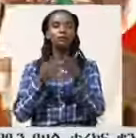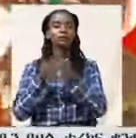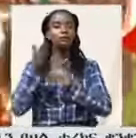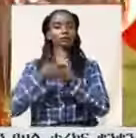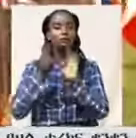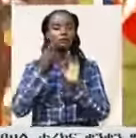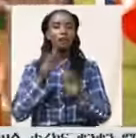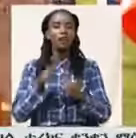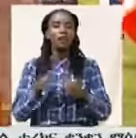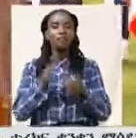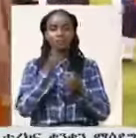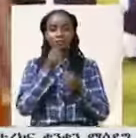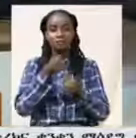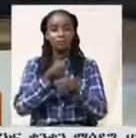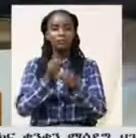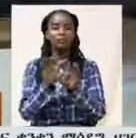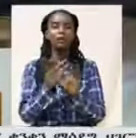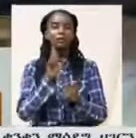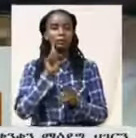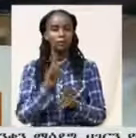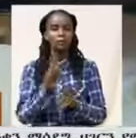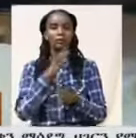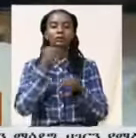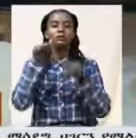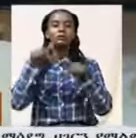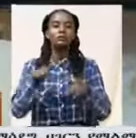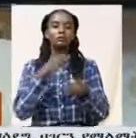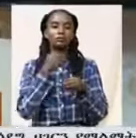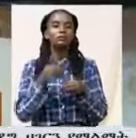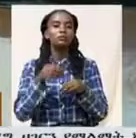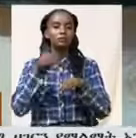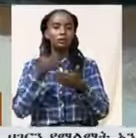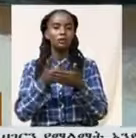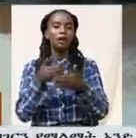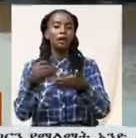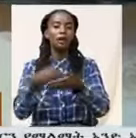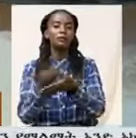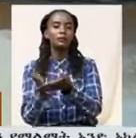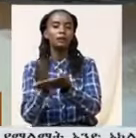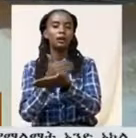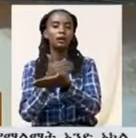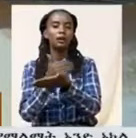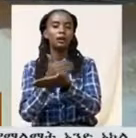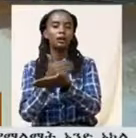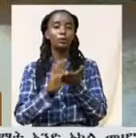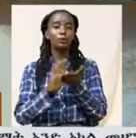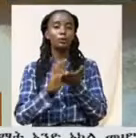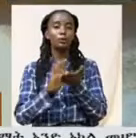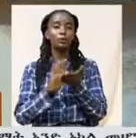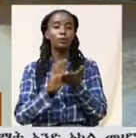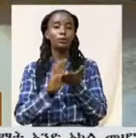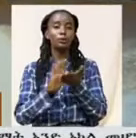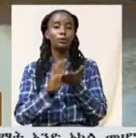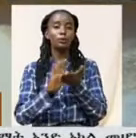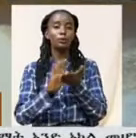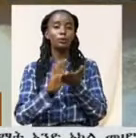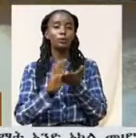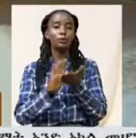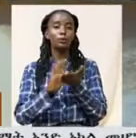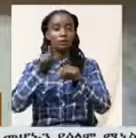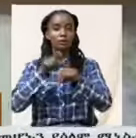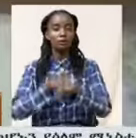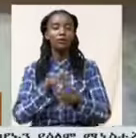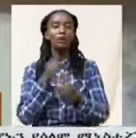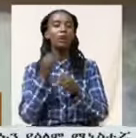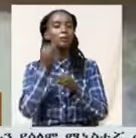ያለ ስስት ድጋፋቸውን እያደረጉ ነው። ታዲያ ዛሬም ድረስ በገቢ አሰባሰቡ ላይ ሳንካ የሆኑ ጉዳዮች የመንግስት የአስቸኳይ ጊዜ የቤት